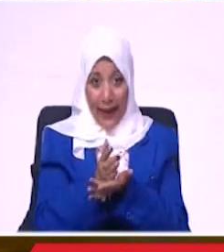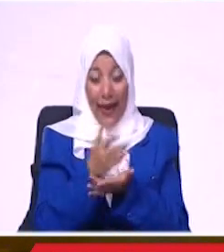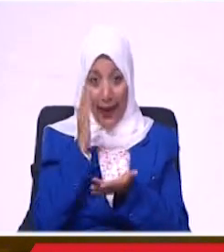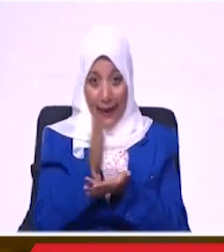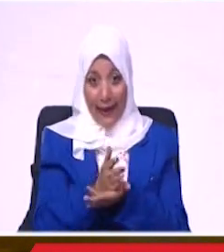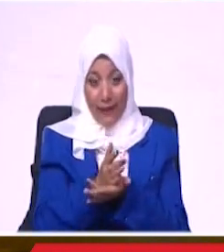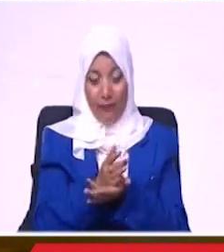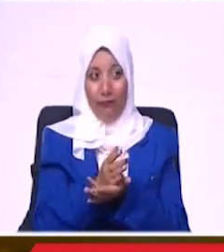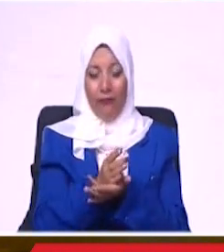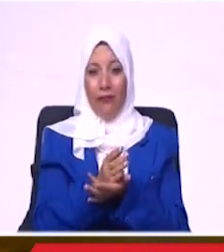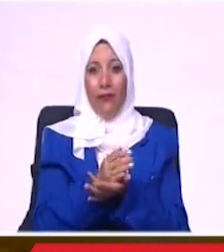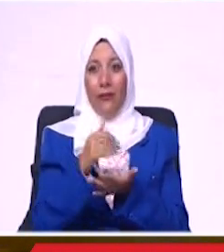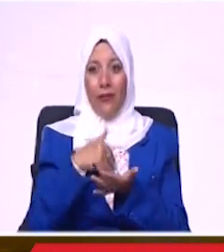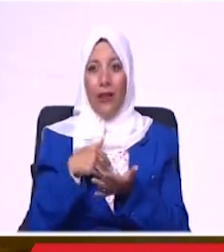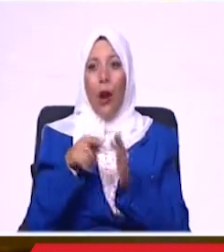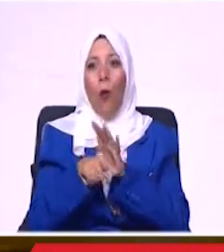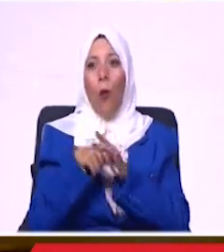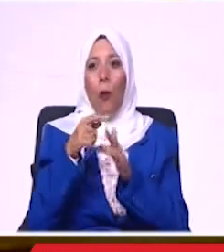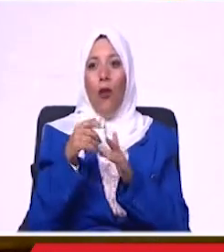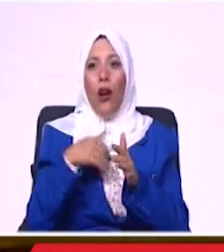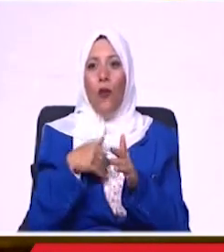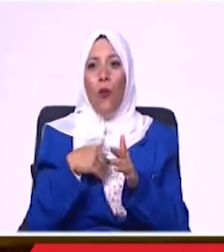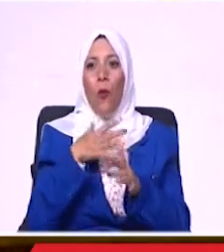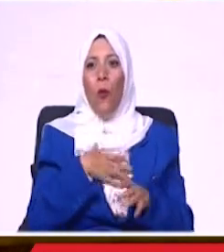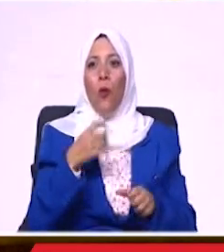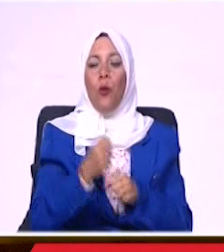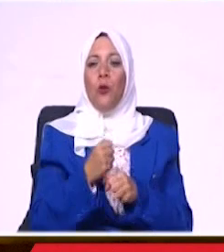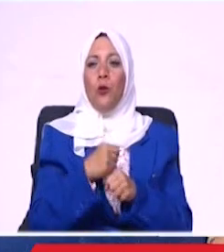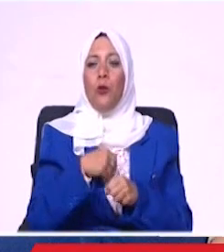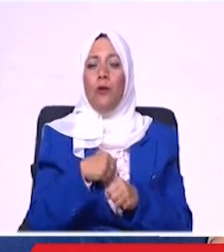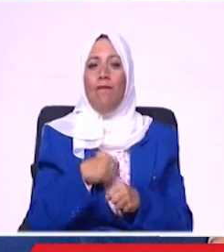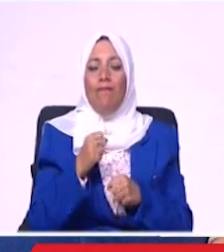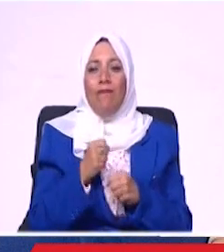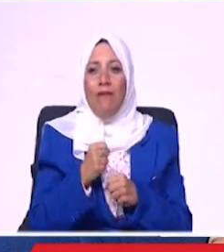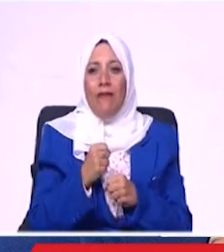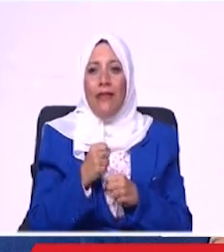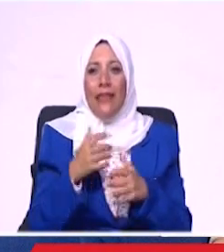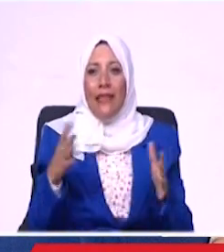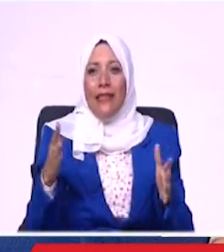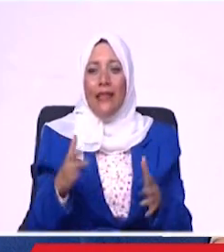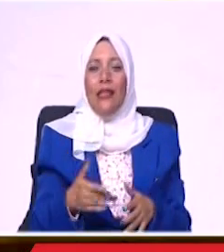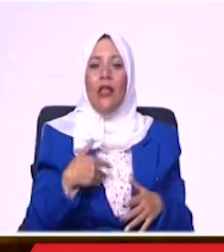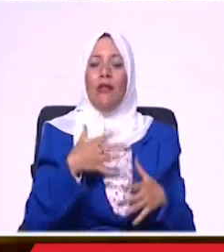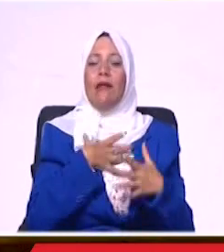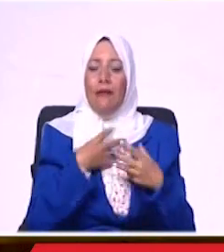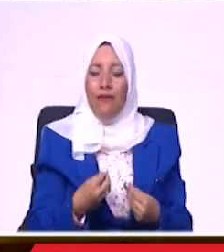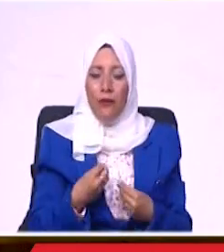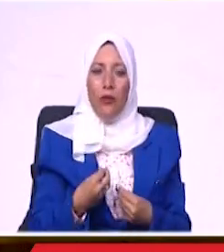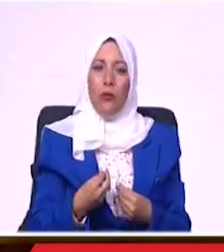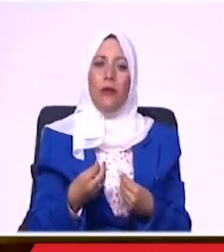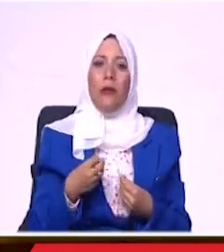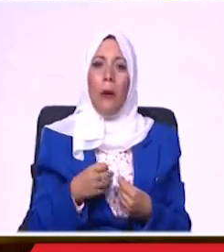الحقيقه انا اول مره اعرف كم الحاجات اللي جواكي دي. لكن يعني كتير. صبوره وحموله